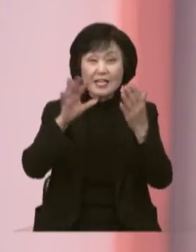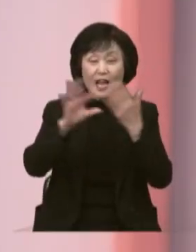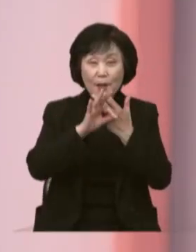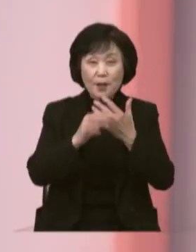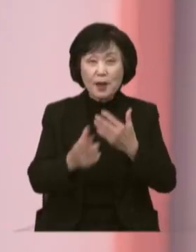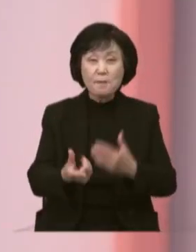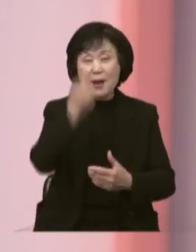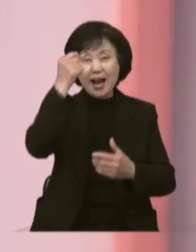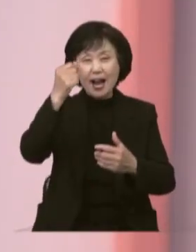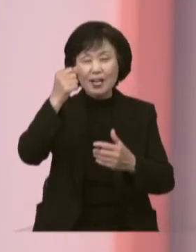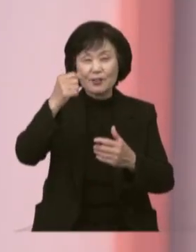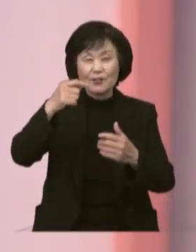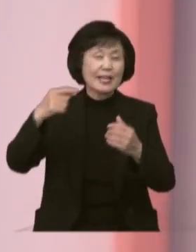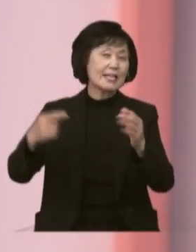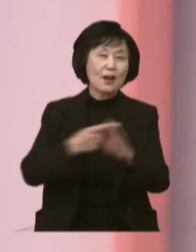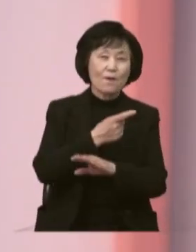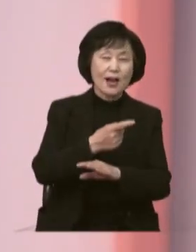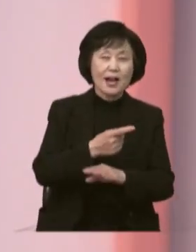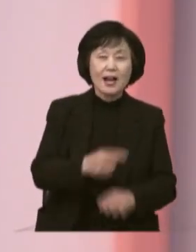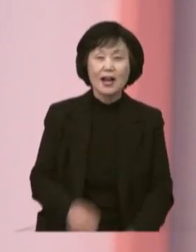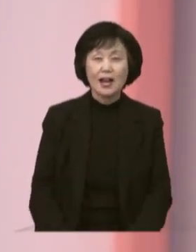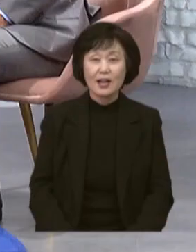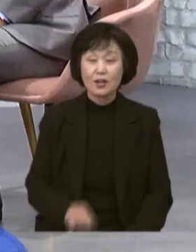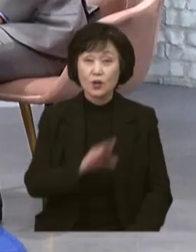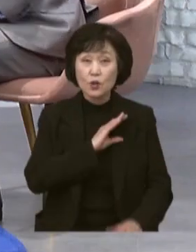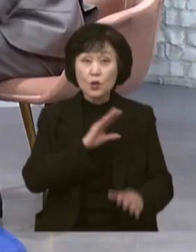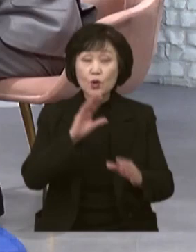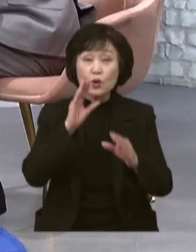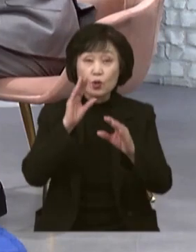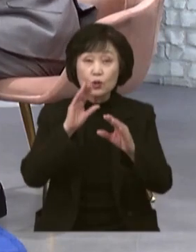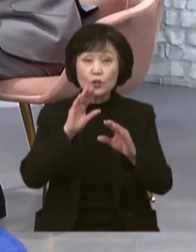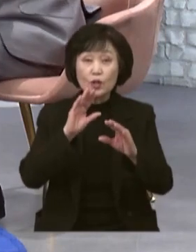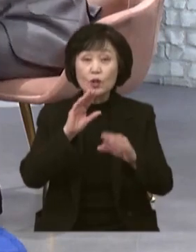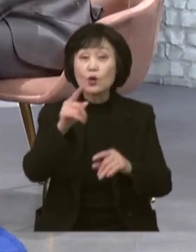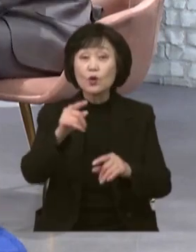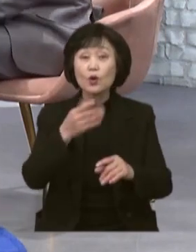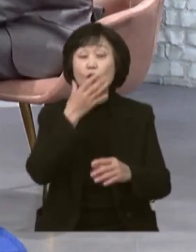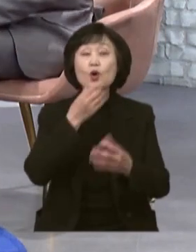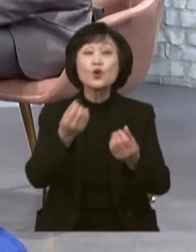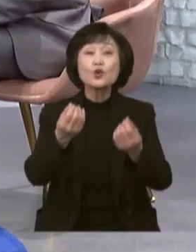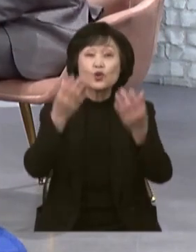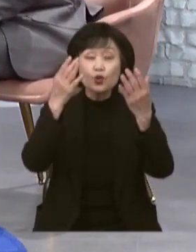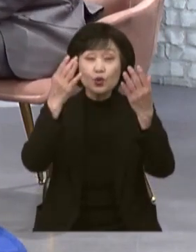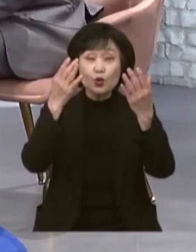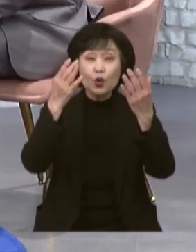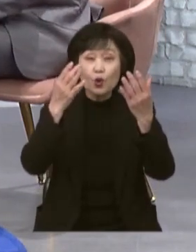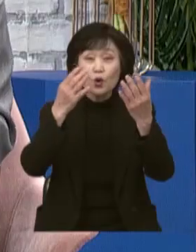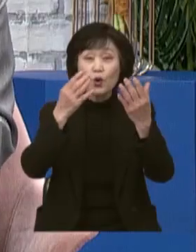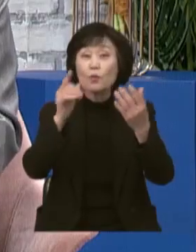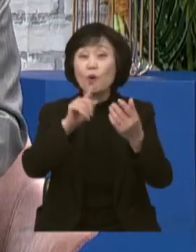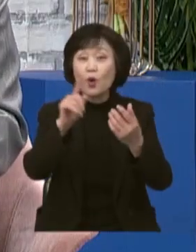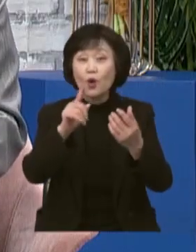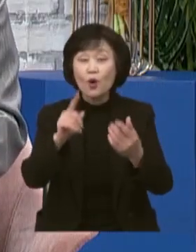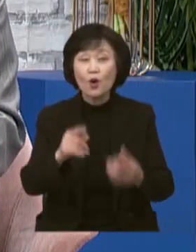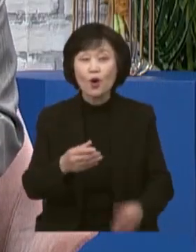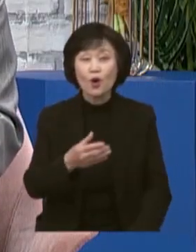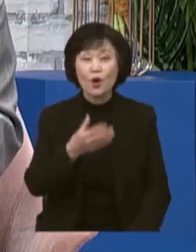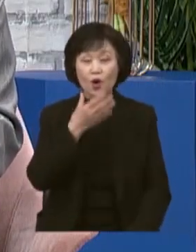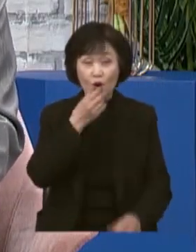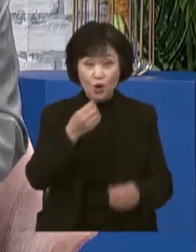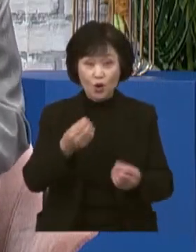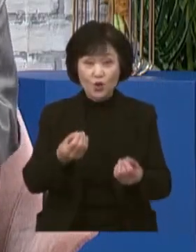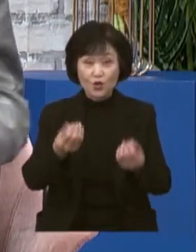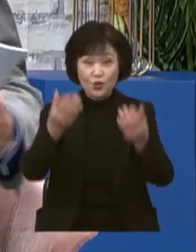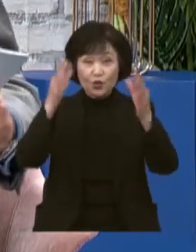그래요? 헛들인 거야. 근데 뭐 어떻게 이런 그걸 알았어? 중간에 빠진 사람들, 그죠? 자, 이렇게. 아니, 근데, 근데 권사님. 그러니까 이제 저